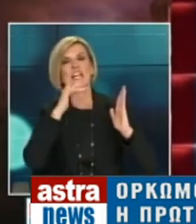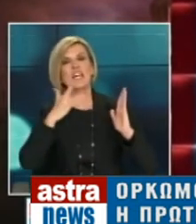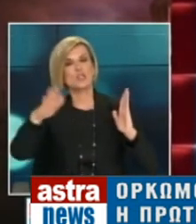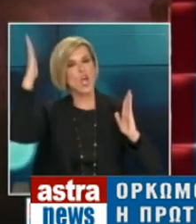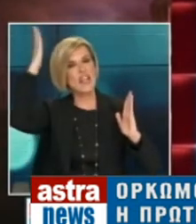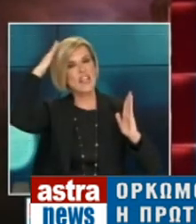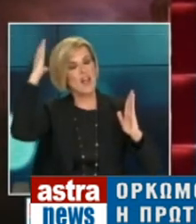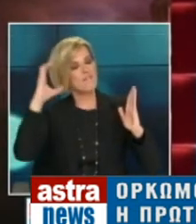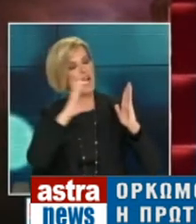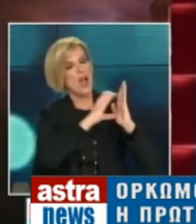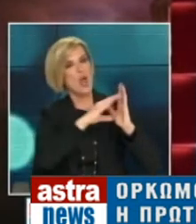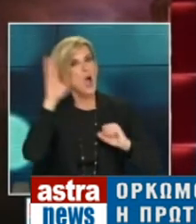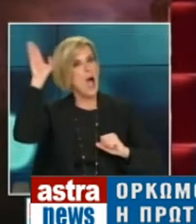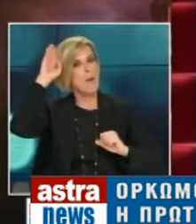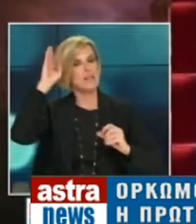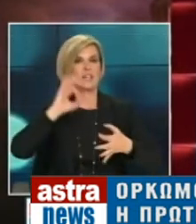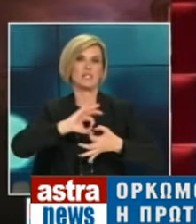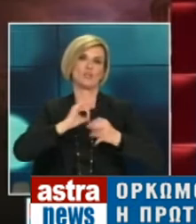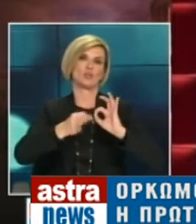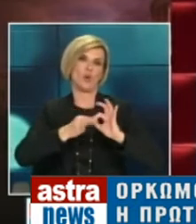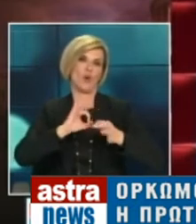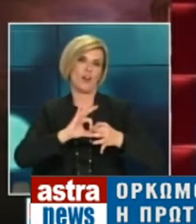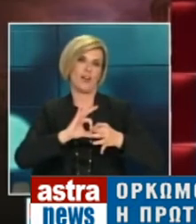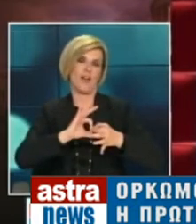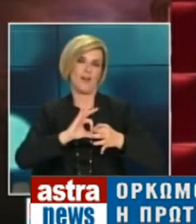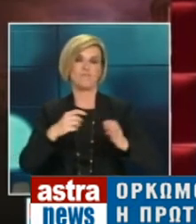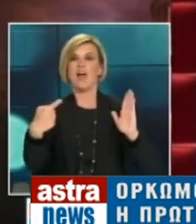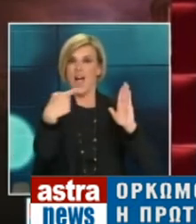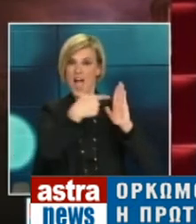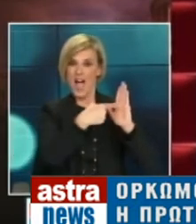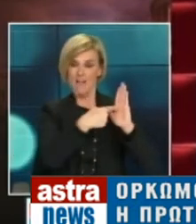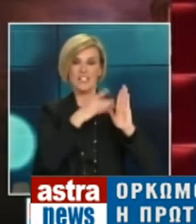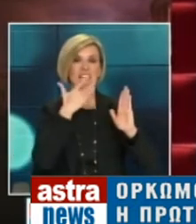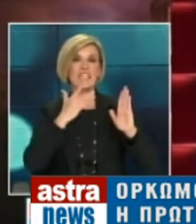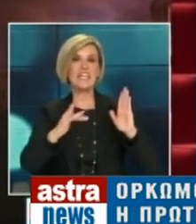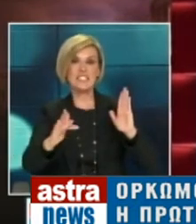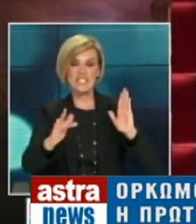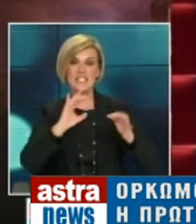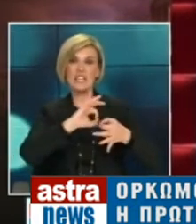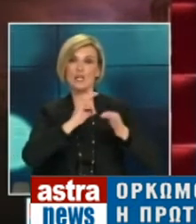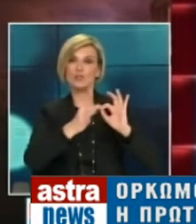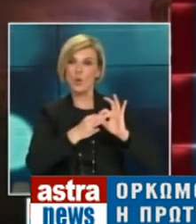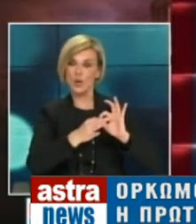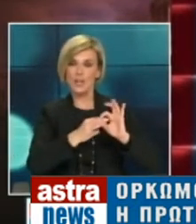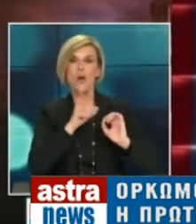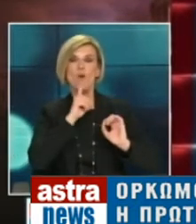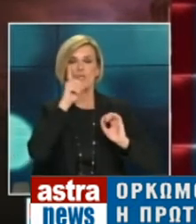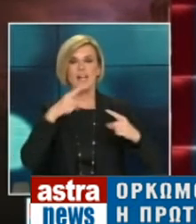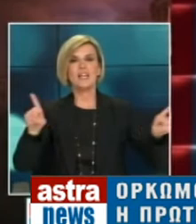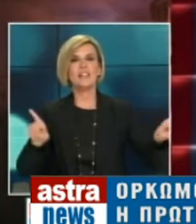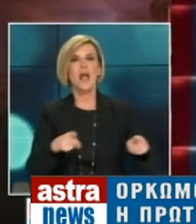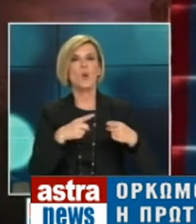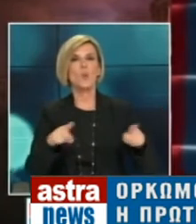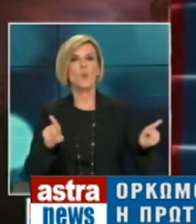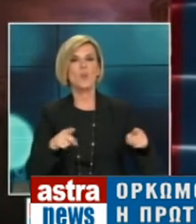ΗΠΑ, της Αμερικανικής ιστορίας. Μια ιστορία η οποία ίσως να προσυδειάζει σε ένα τραγούδι που μου αρέσει πολύ και